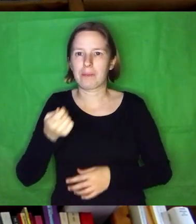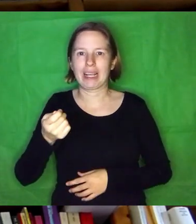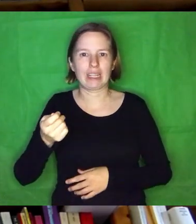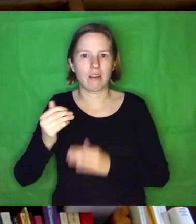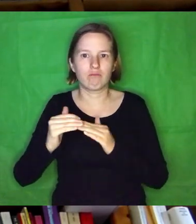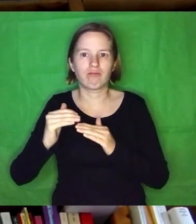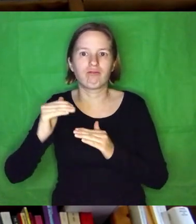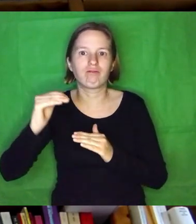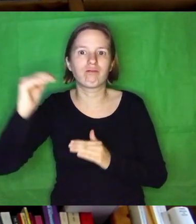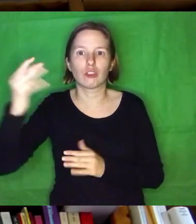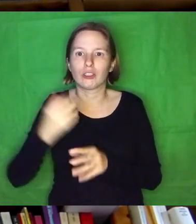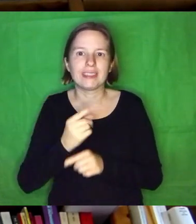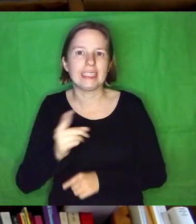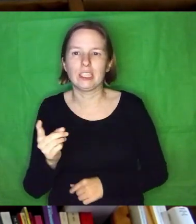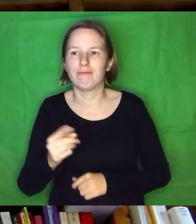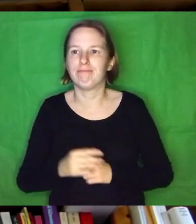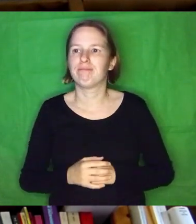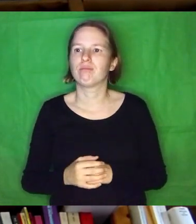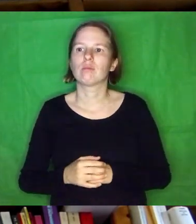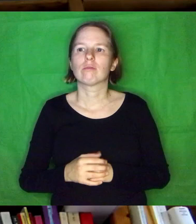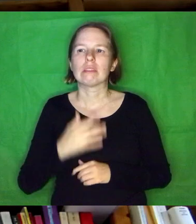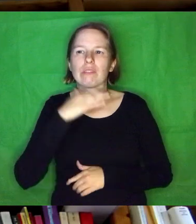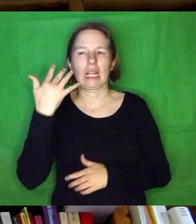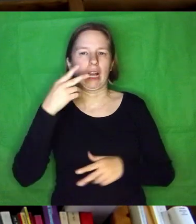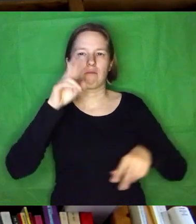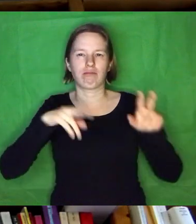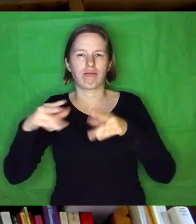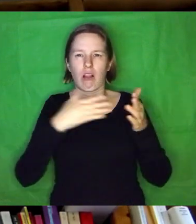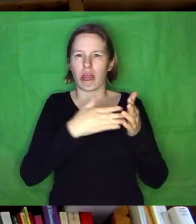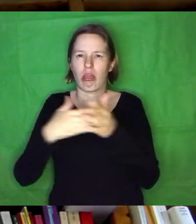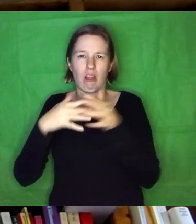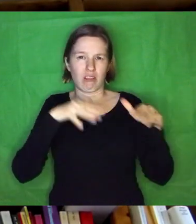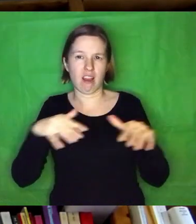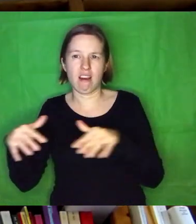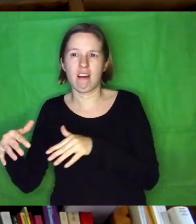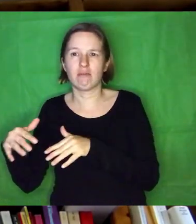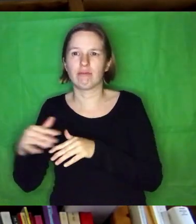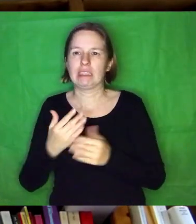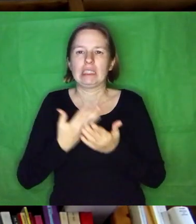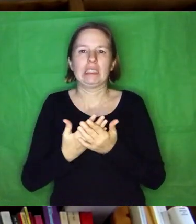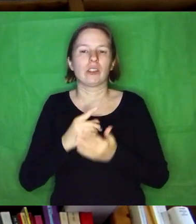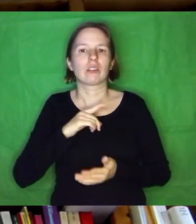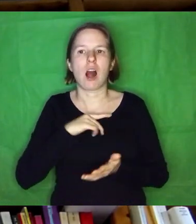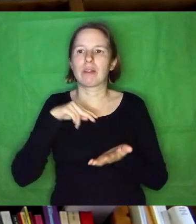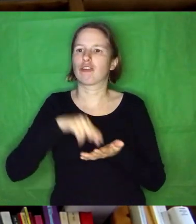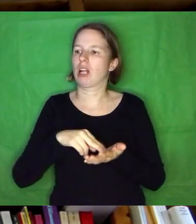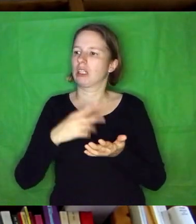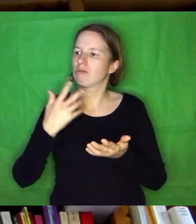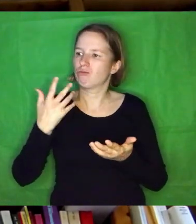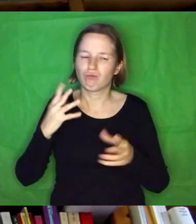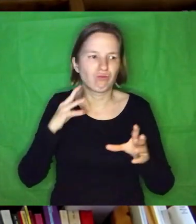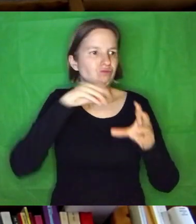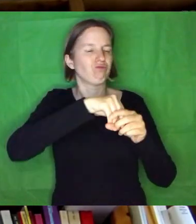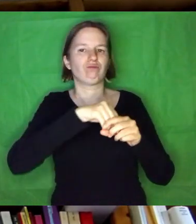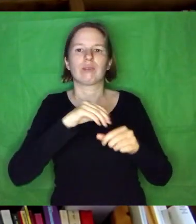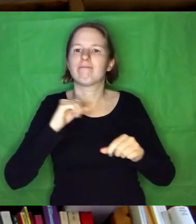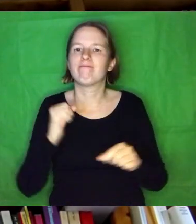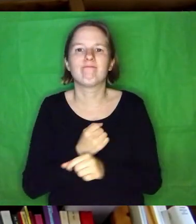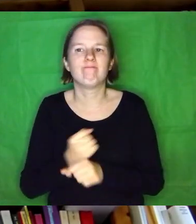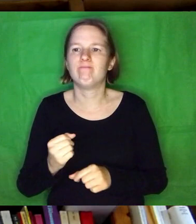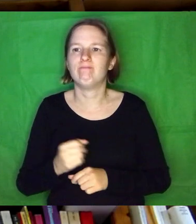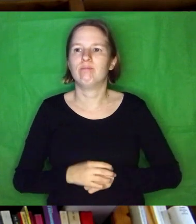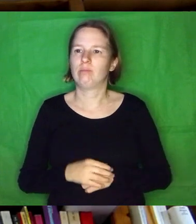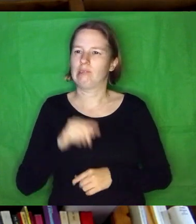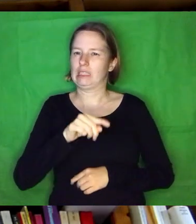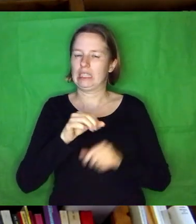Wohnungsmarkt verdrängt, weil sie die ständig weiter steigenden Mieten nicht zahlen können. Es gibt vielfältige